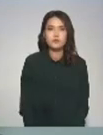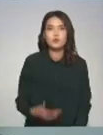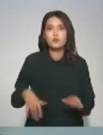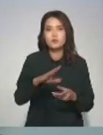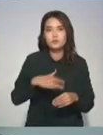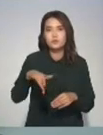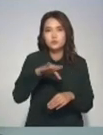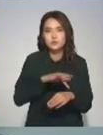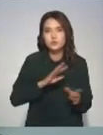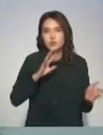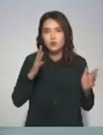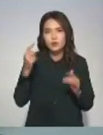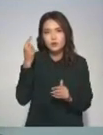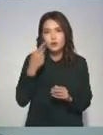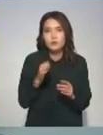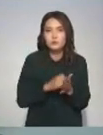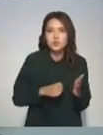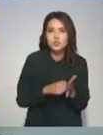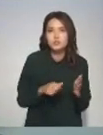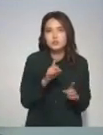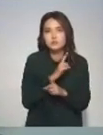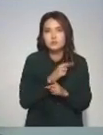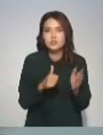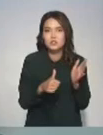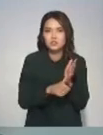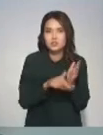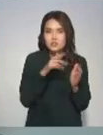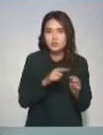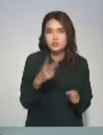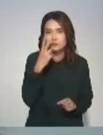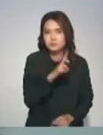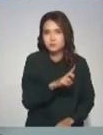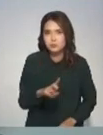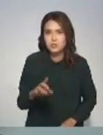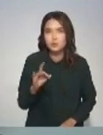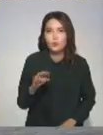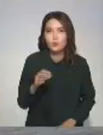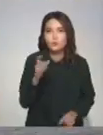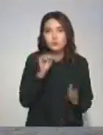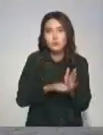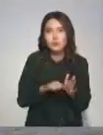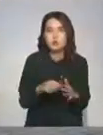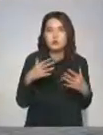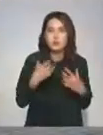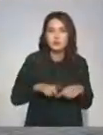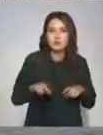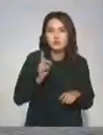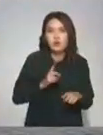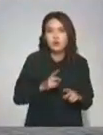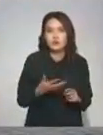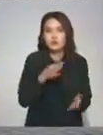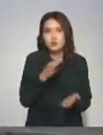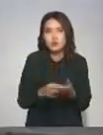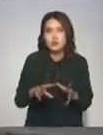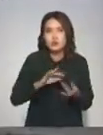Всю страну будоражат домыслы о причине смерти 6-летних братьев-близнецов из Рудного. Пока убитые горем родители ждут результатов экспертизы,